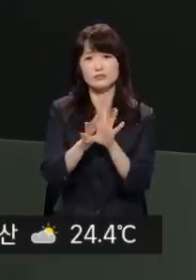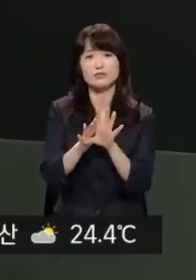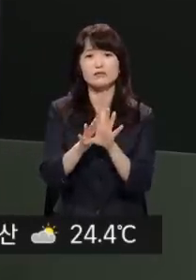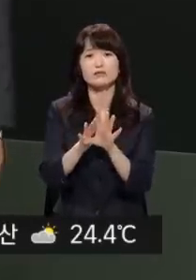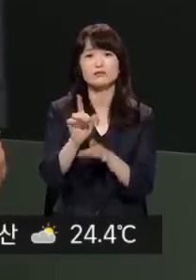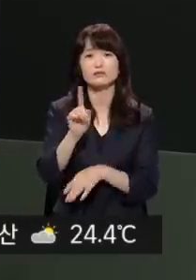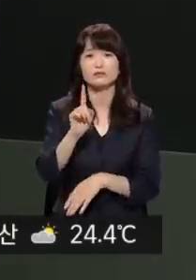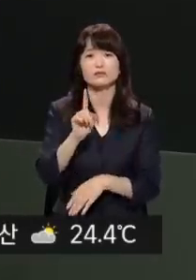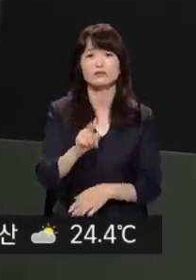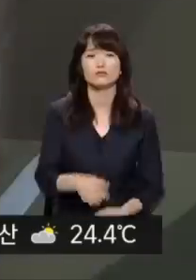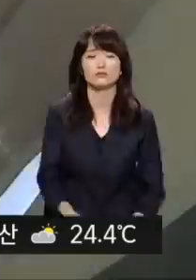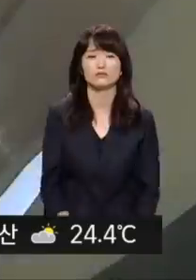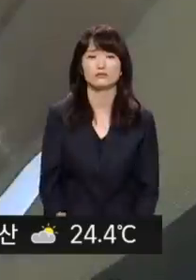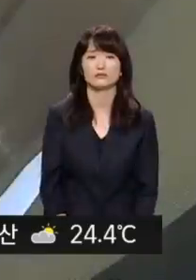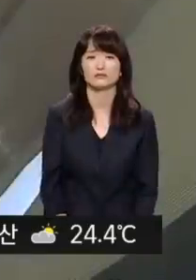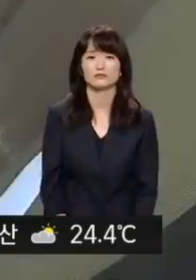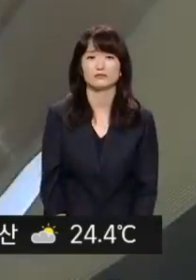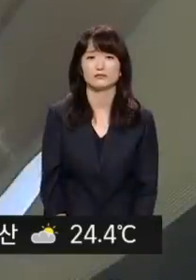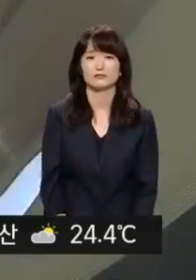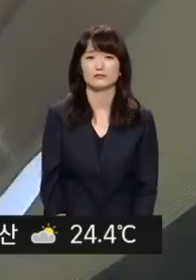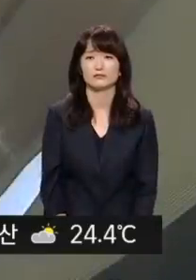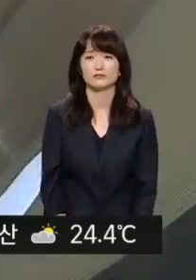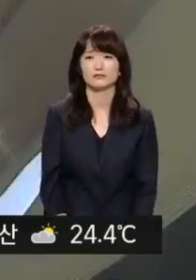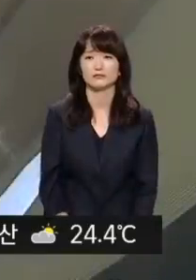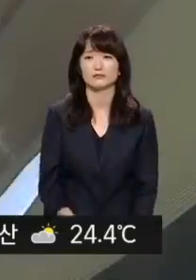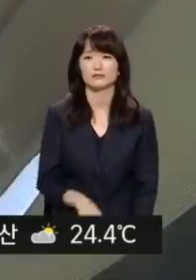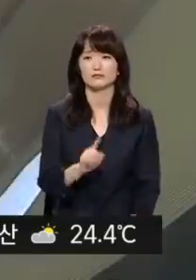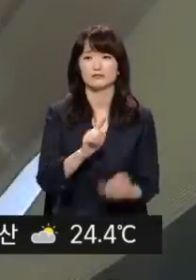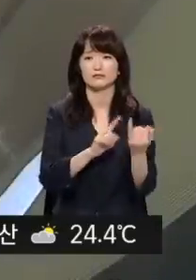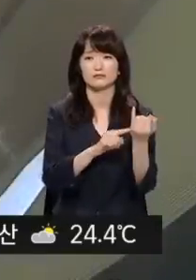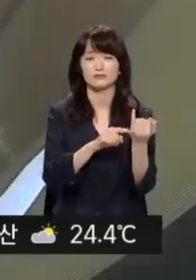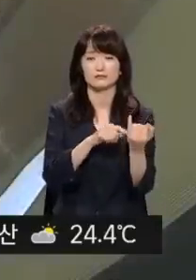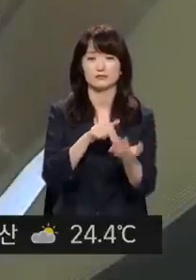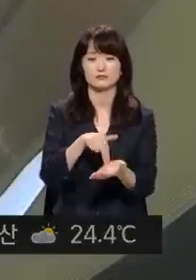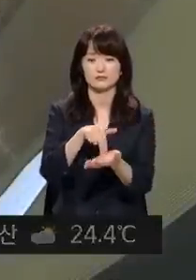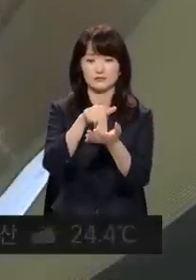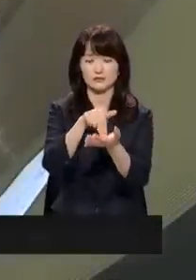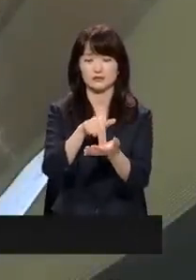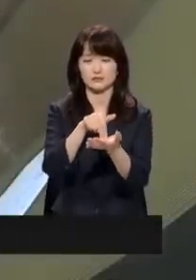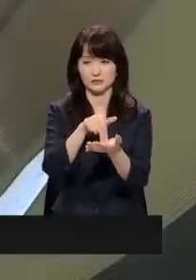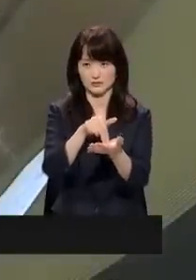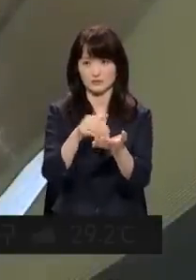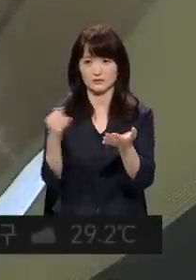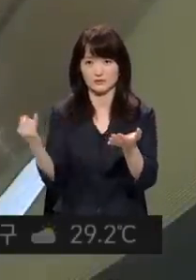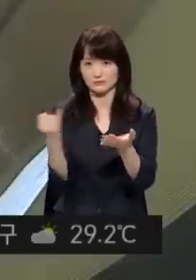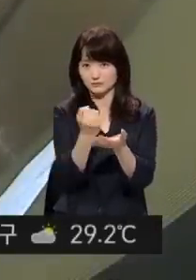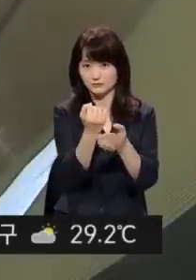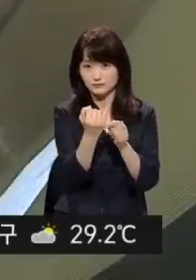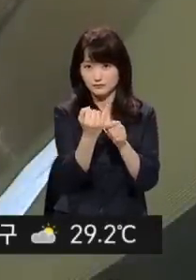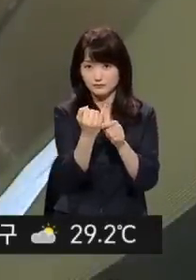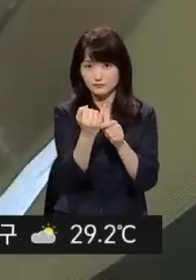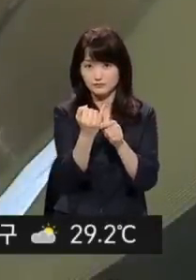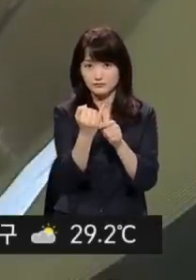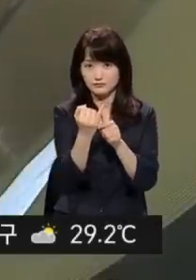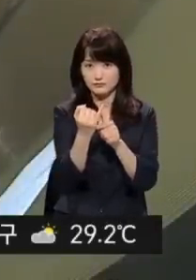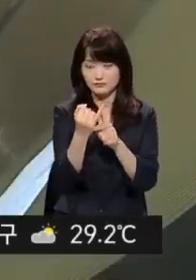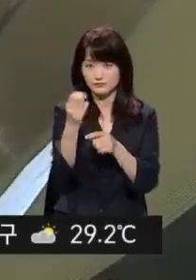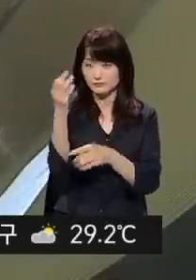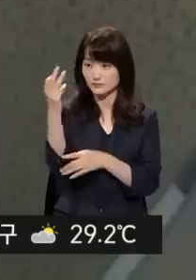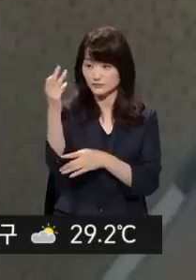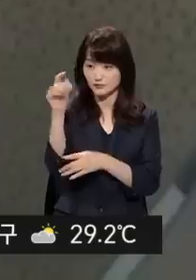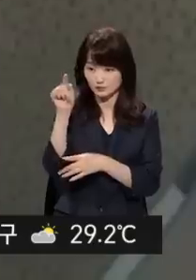영상 만나 보시죠 한 여성이 엘리베이터에 저렇게 탄 뒤에 일단 13층